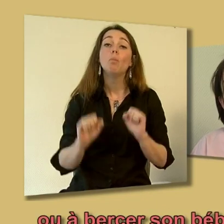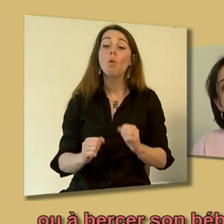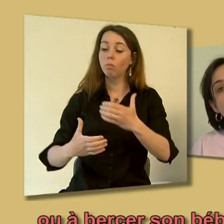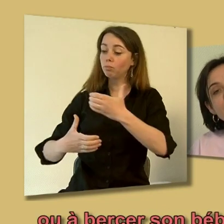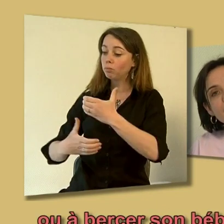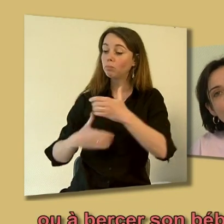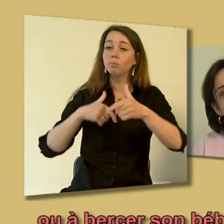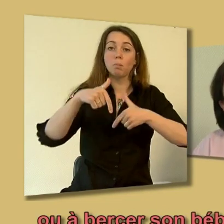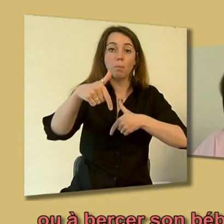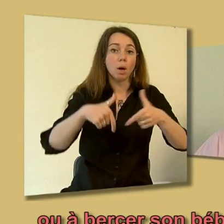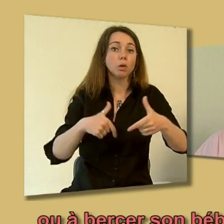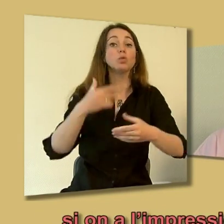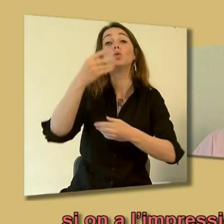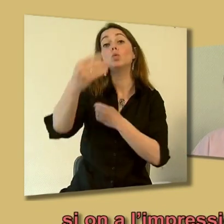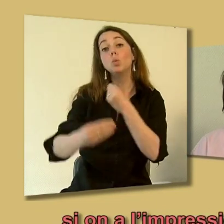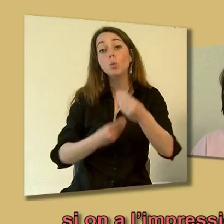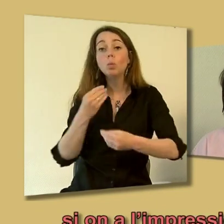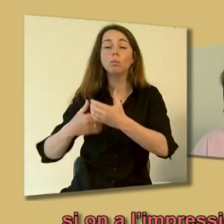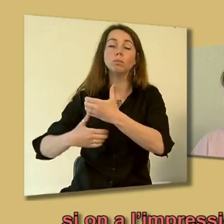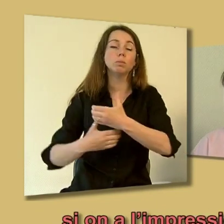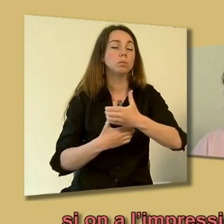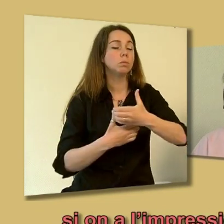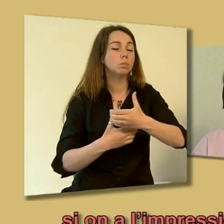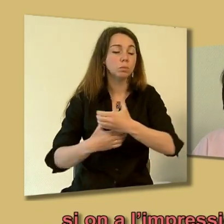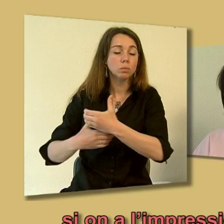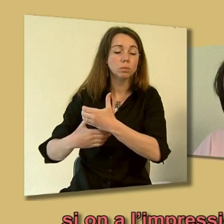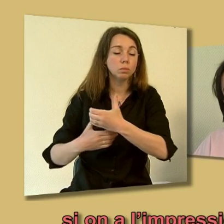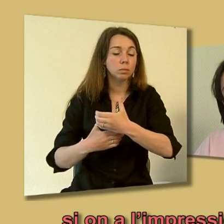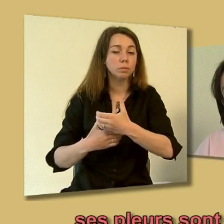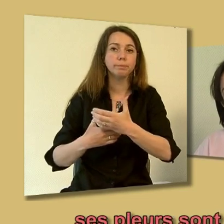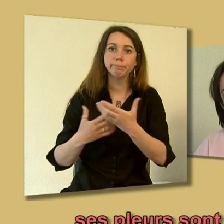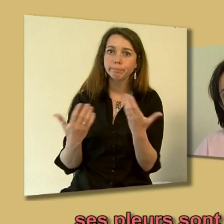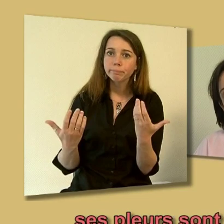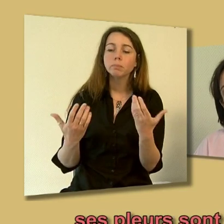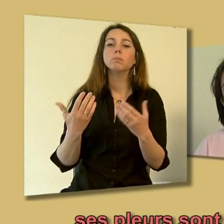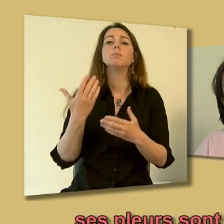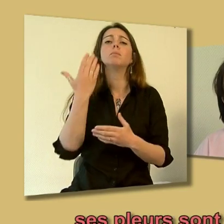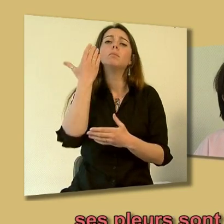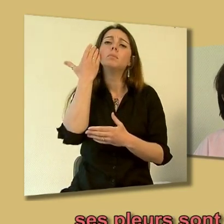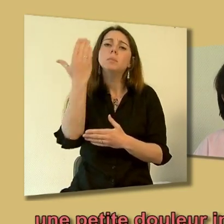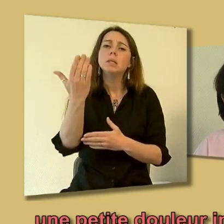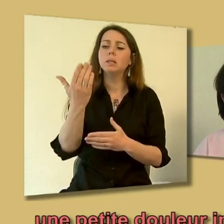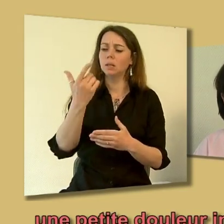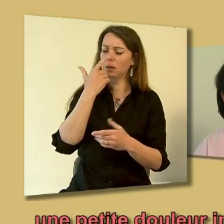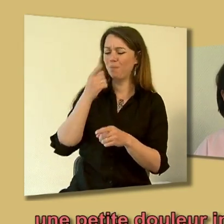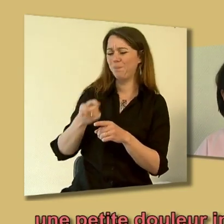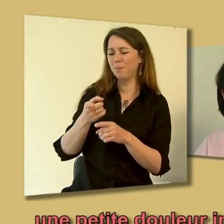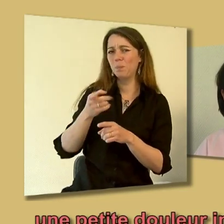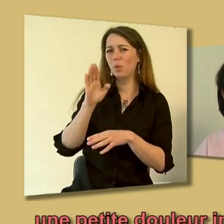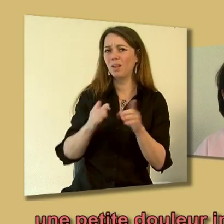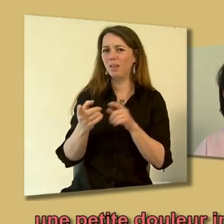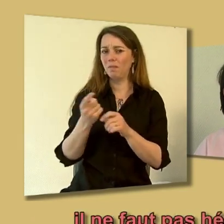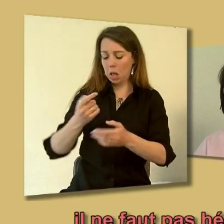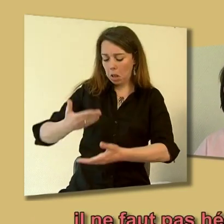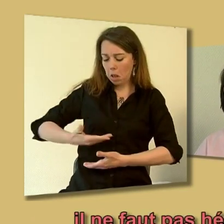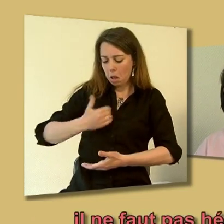peu ou à bercer son bébé. Et enfin, si on a vraiment l'impression que ces pleurs sont dus à une petite douleur